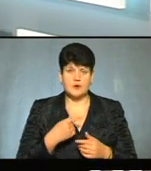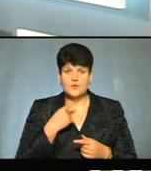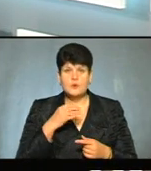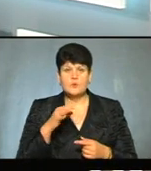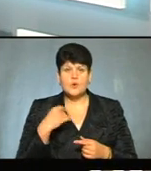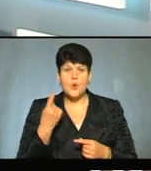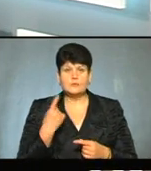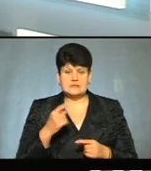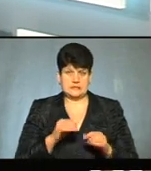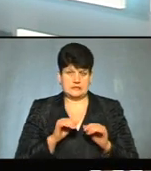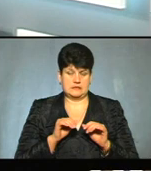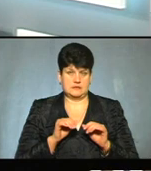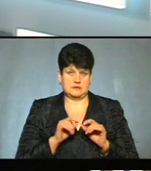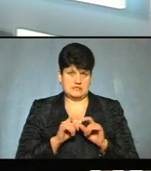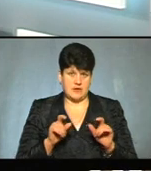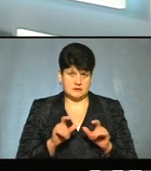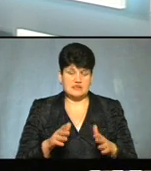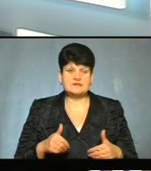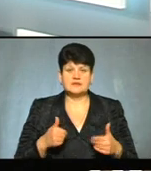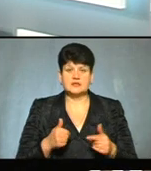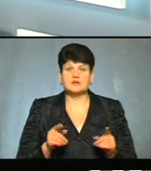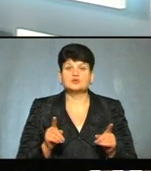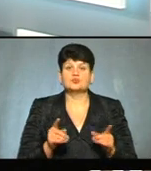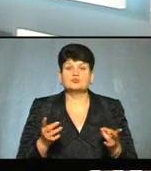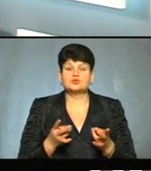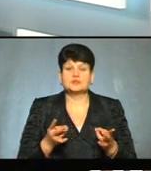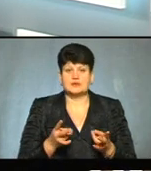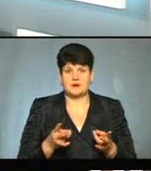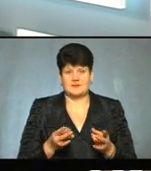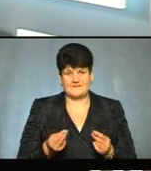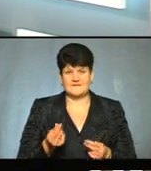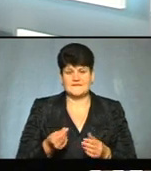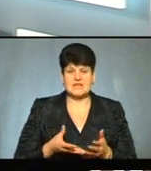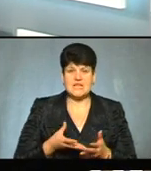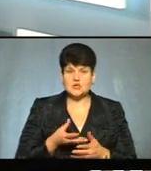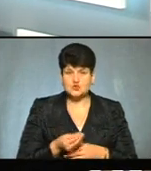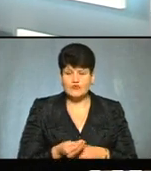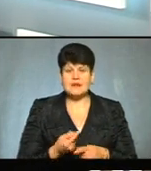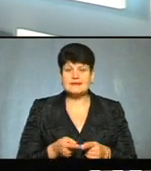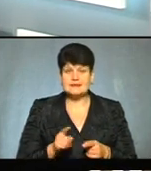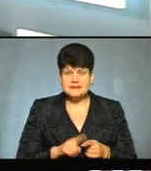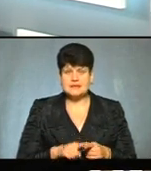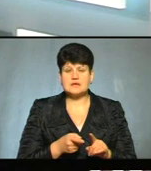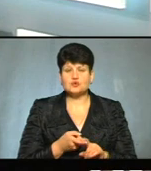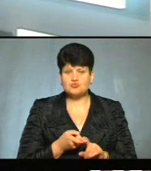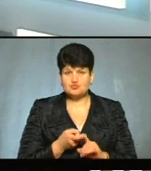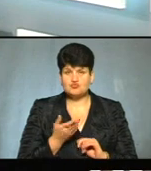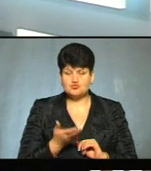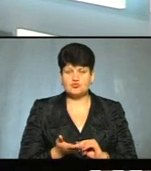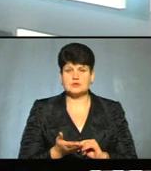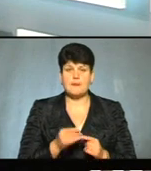про обласні заклади, так, який звертається, що до потреби у певному фінансуванні. Це саме і